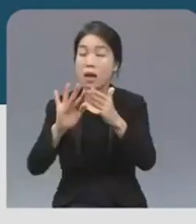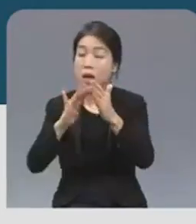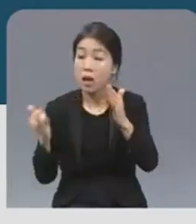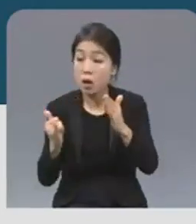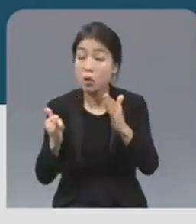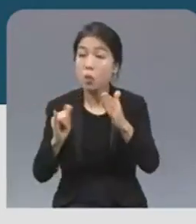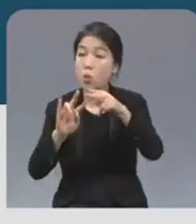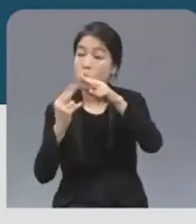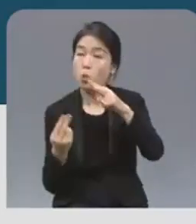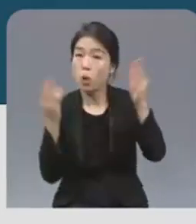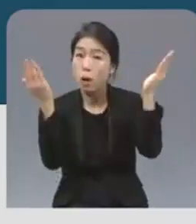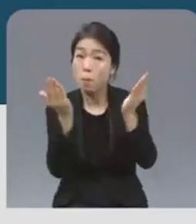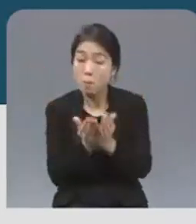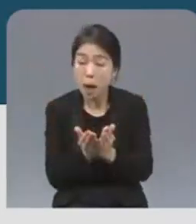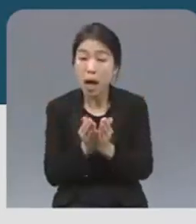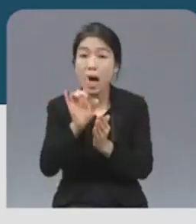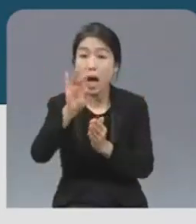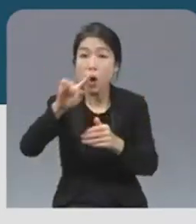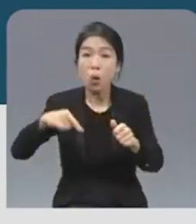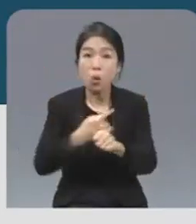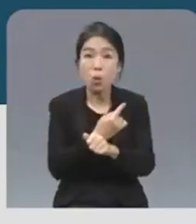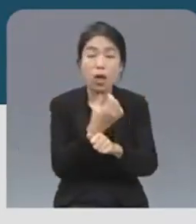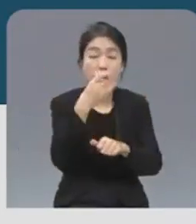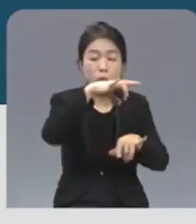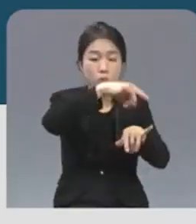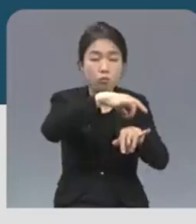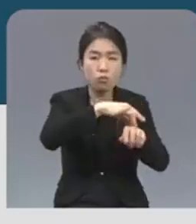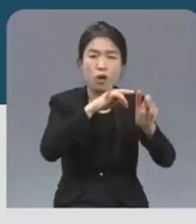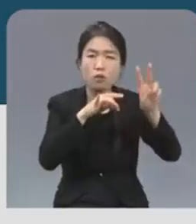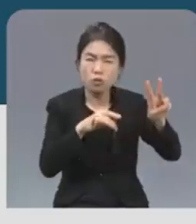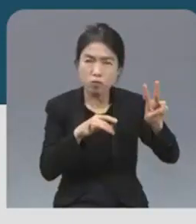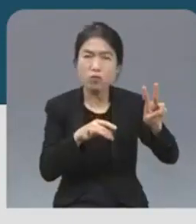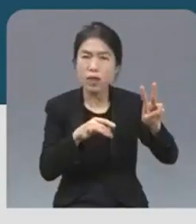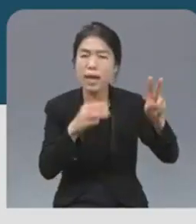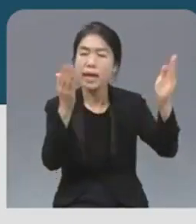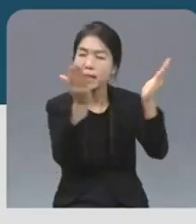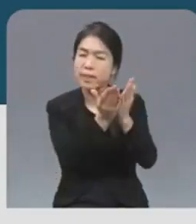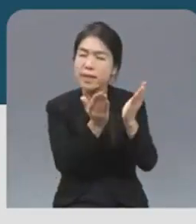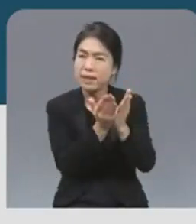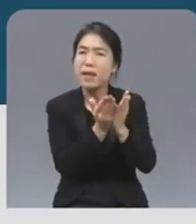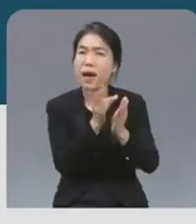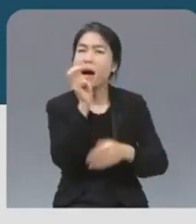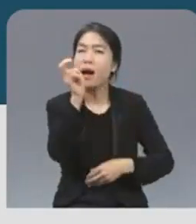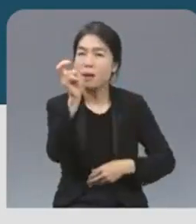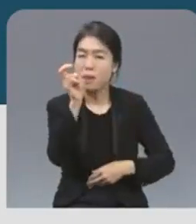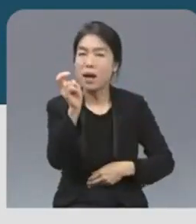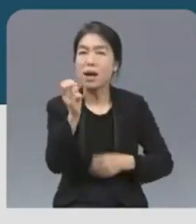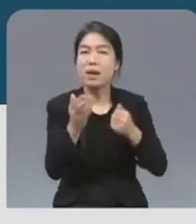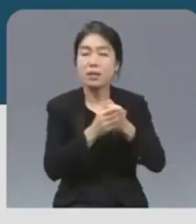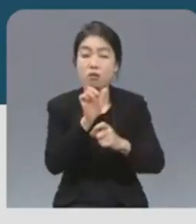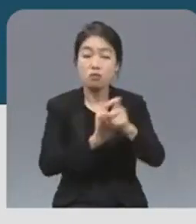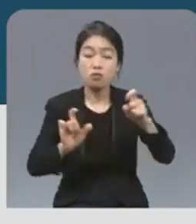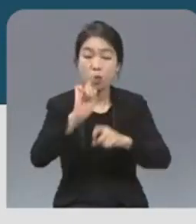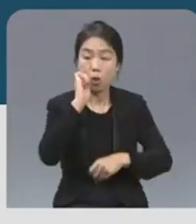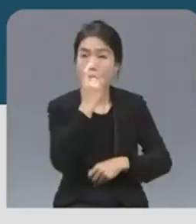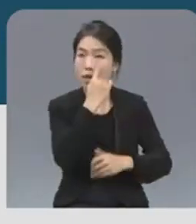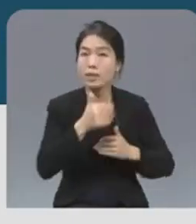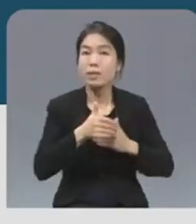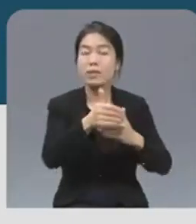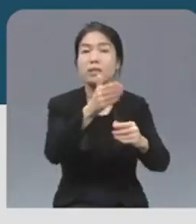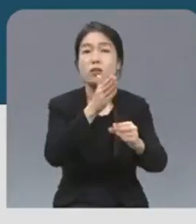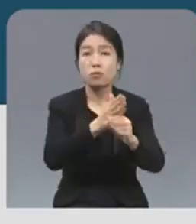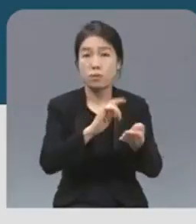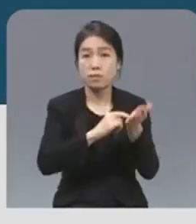일치하는 것으로 확인된 한국외에 또 다른 유골 두구도 일치 가능성이 높은 곳으로 보고 추가 확인 작업을 벌이고